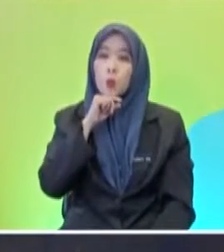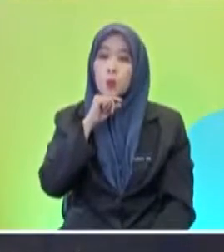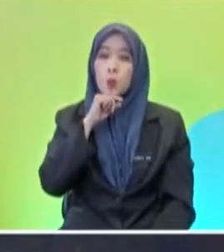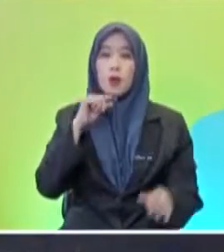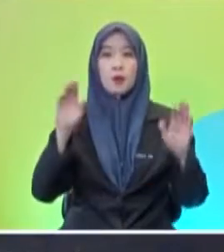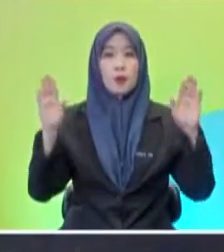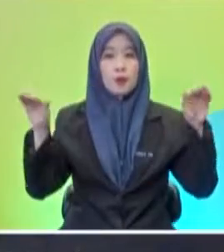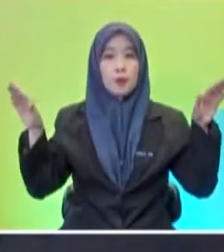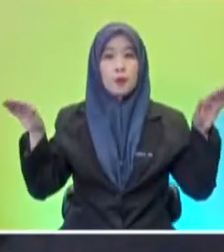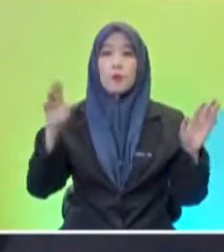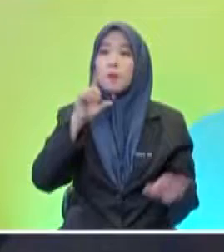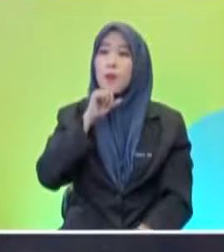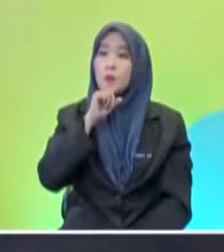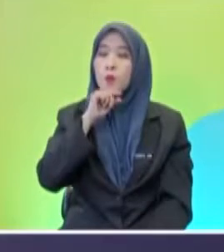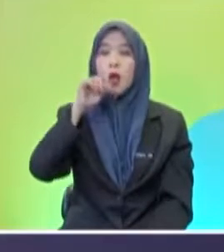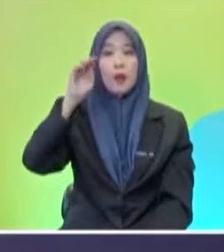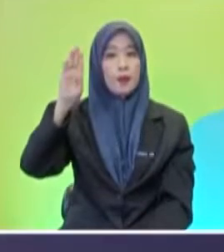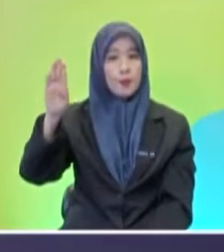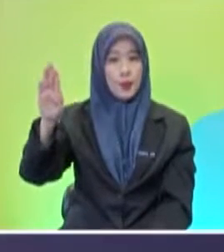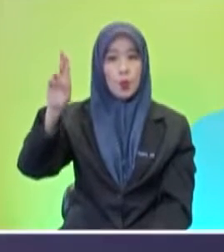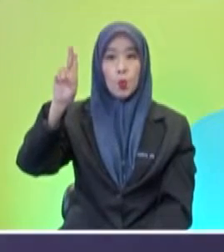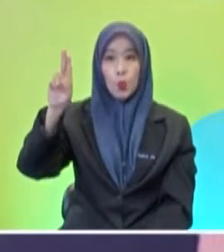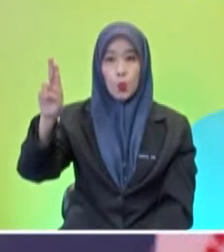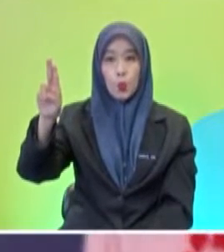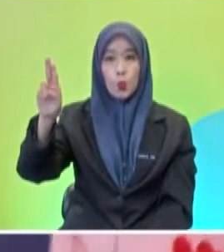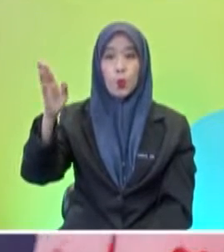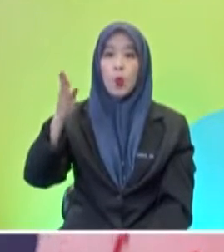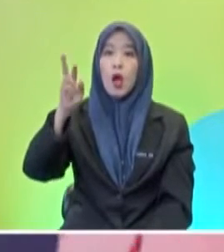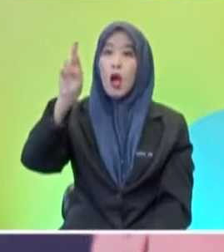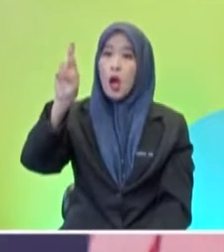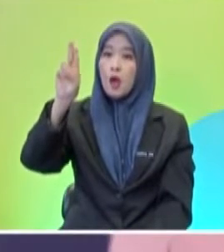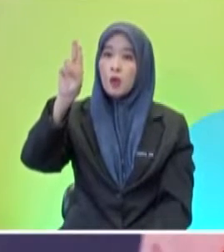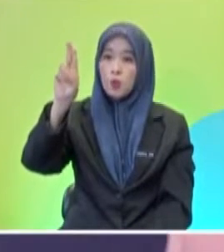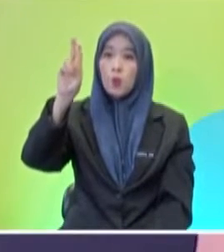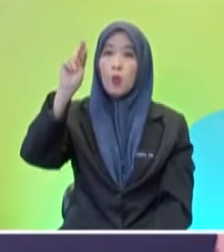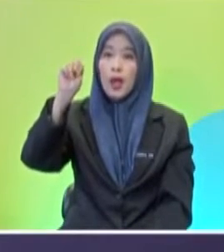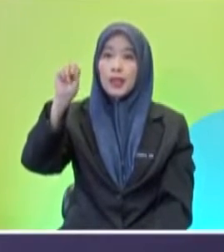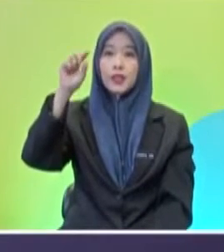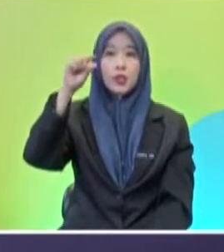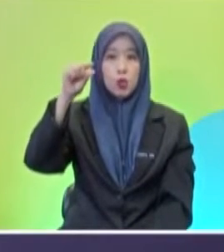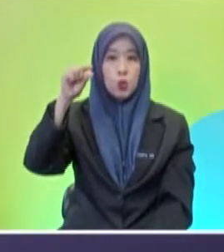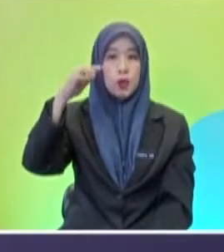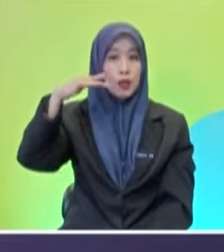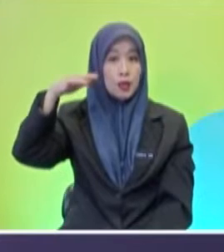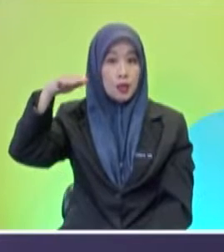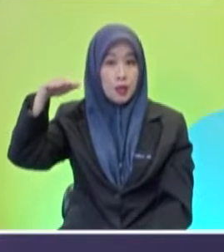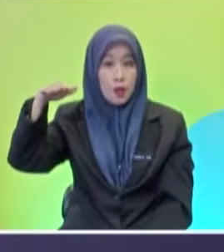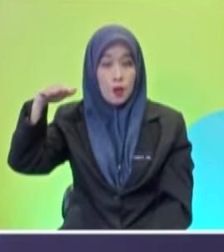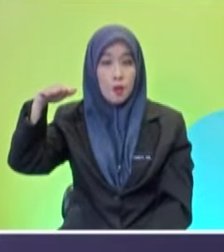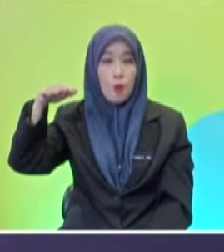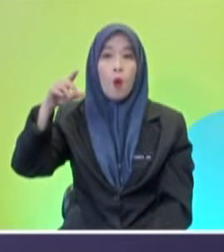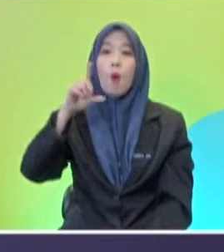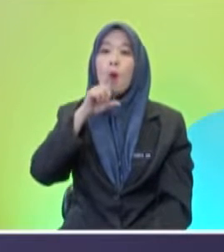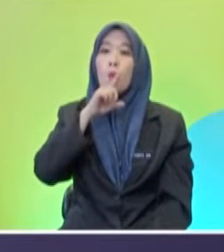burung. Okey. B U B U B U B U R U N G rung. R U N